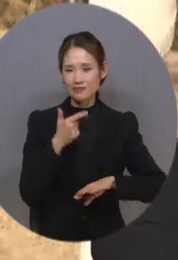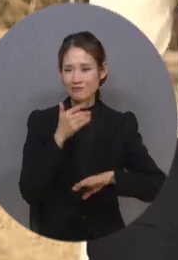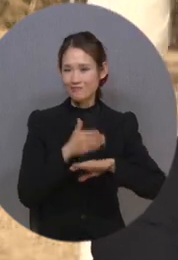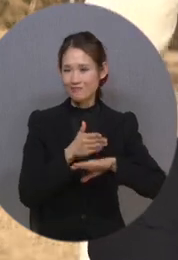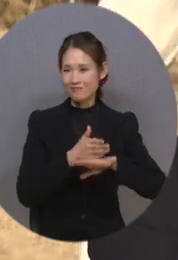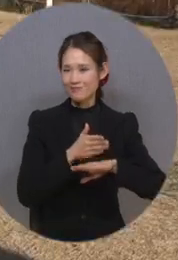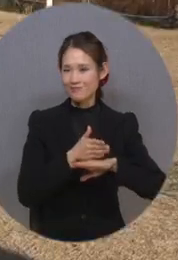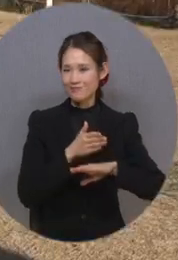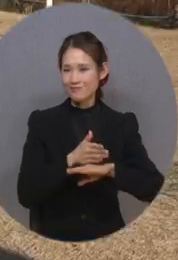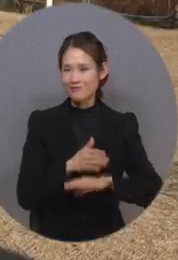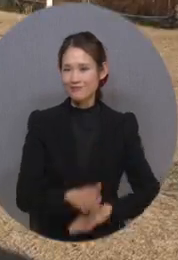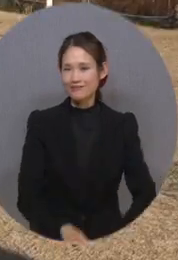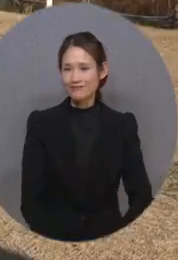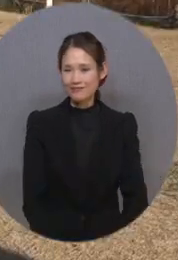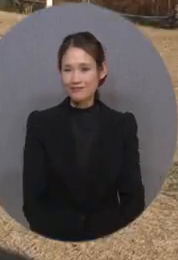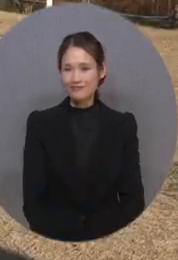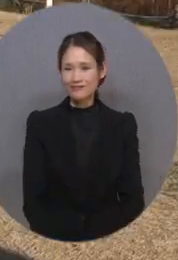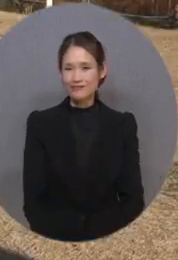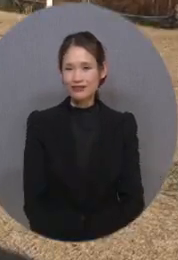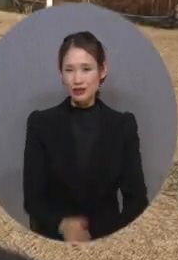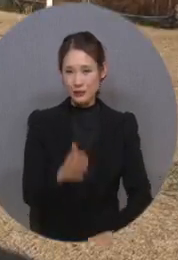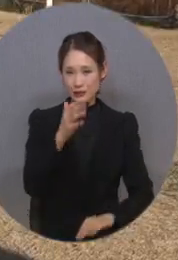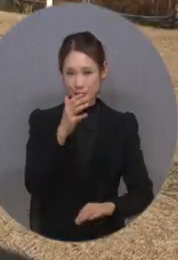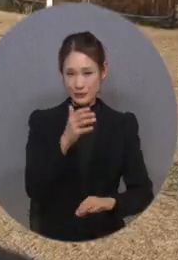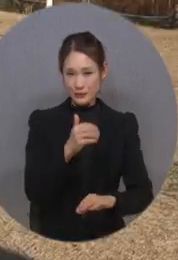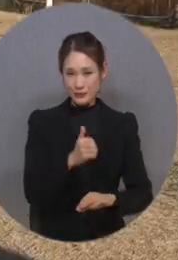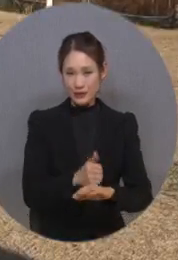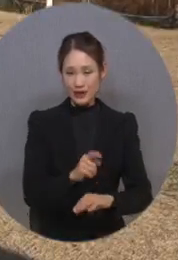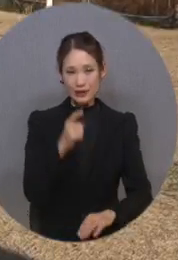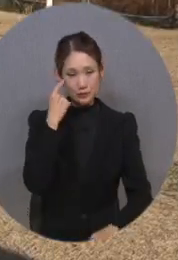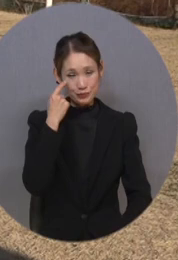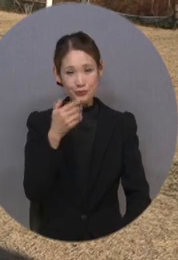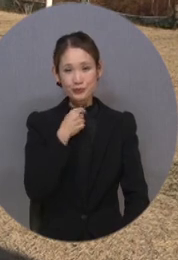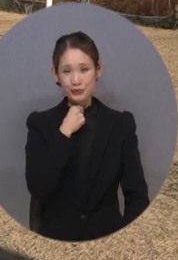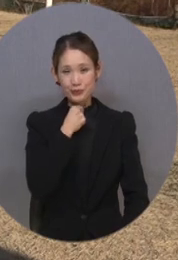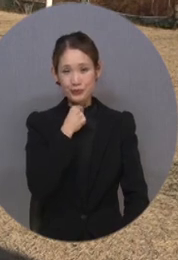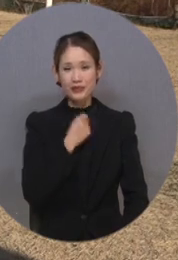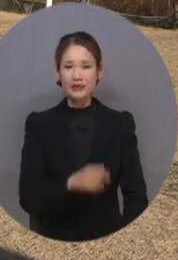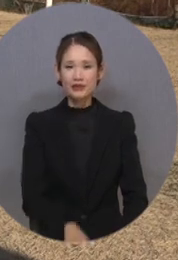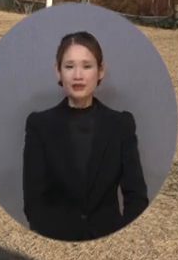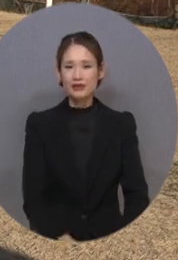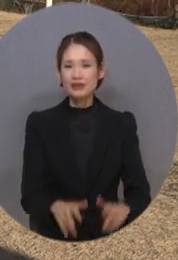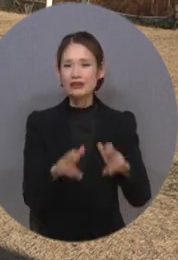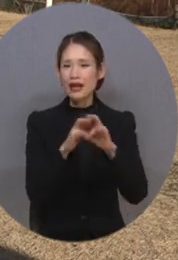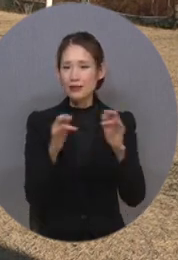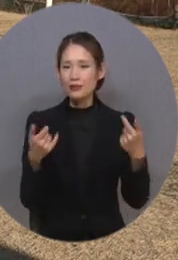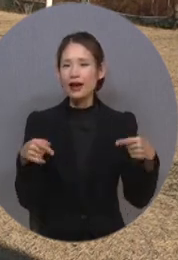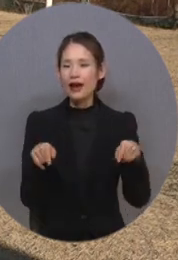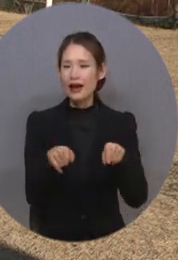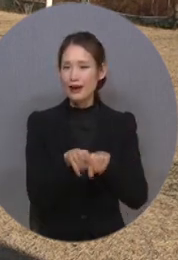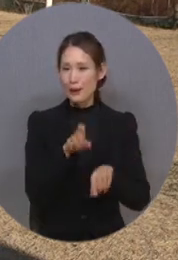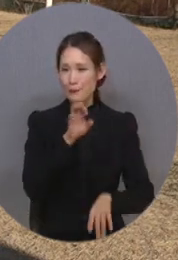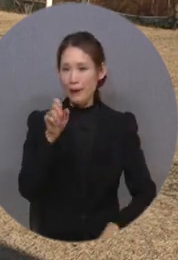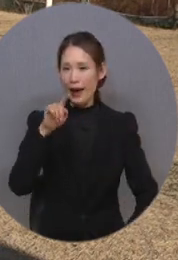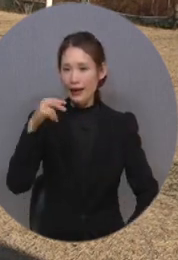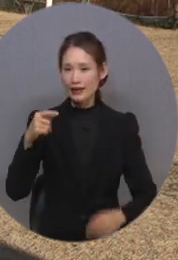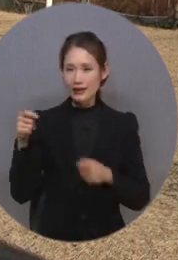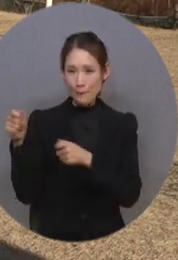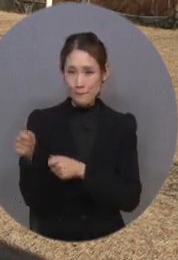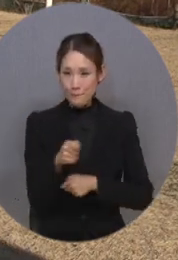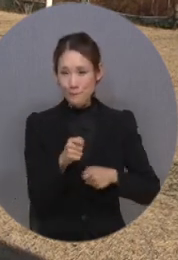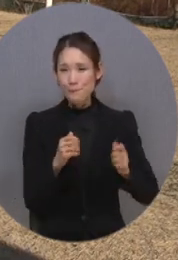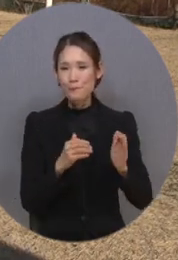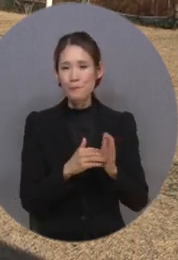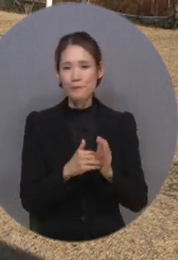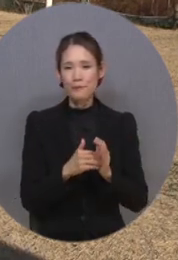감사합니다. 그리고 좀 마지막으로 용호 하나 여쭤보고 싶어. 네. 우리 장애인분들과 이렇게 팟골프 했잖아요. 네.